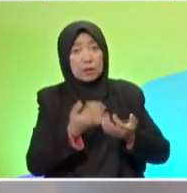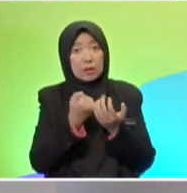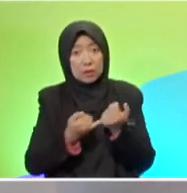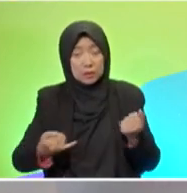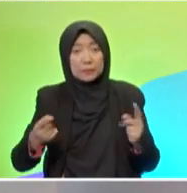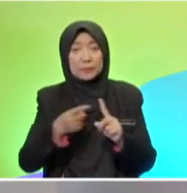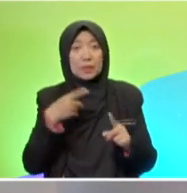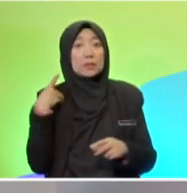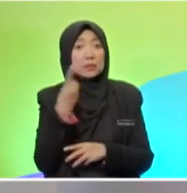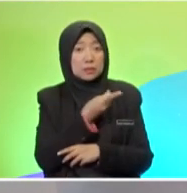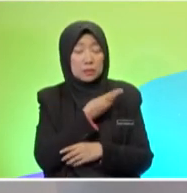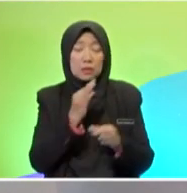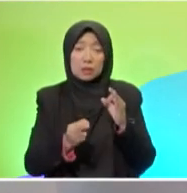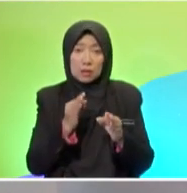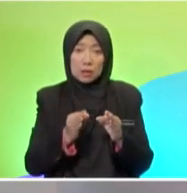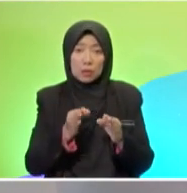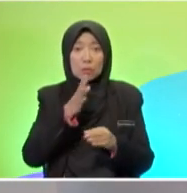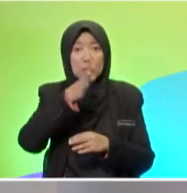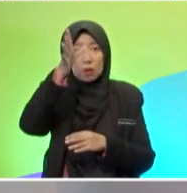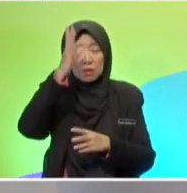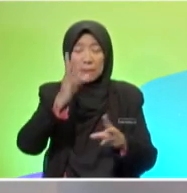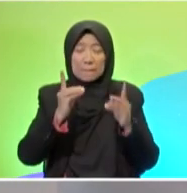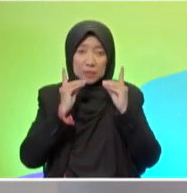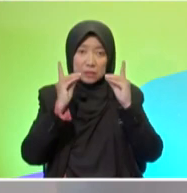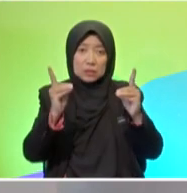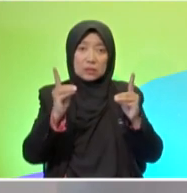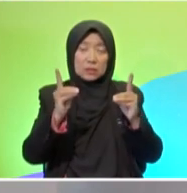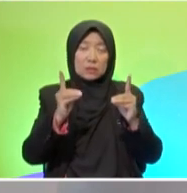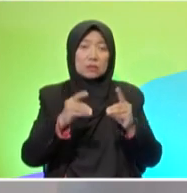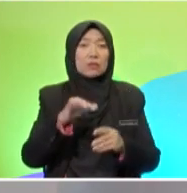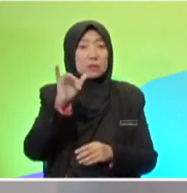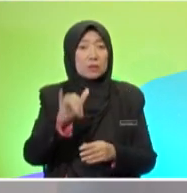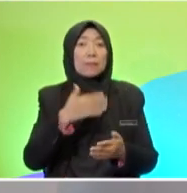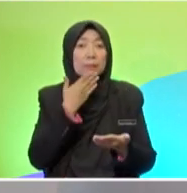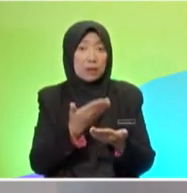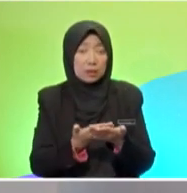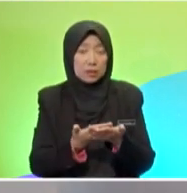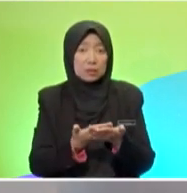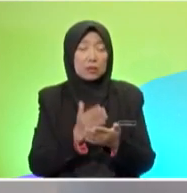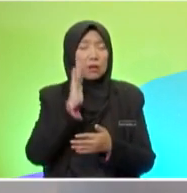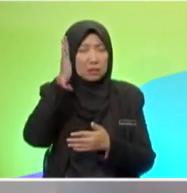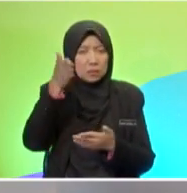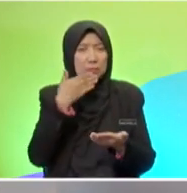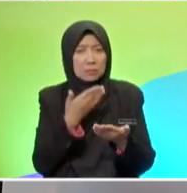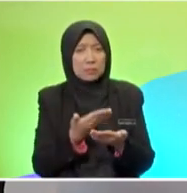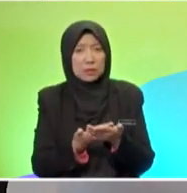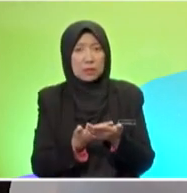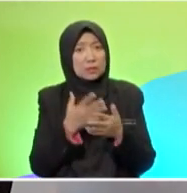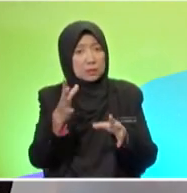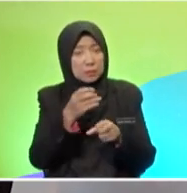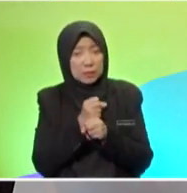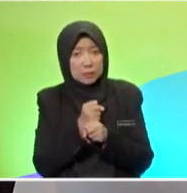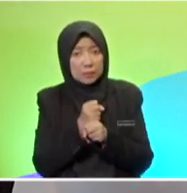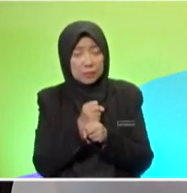kalau ibu bapak mengasuh dengan cara yang baik mendidik benda yang baik maka yang baik ia akan datang kita saling dengarkan